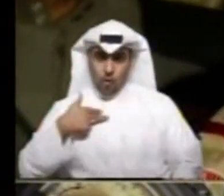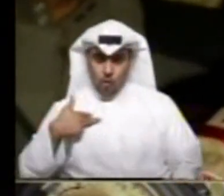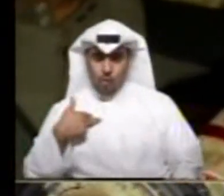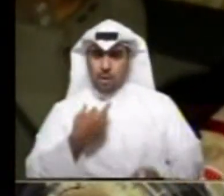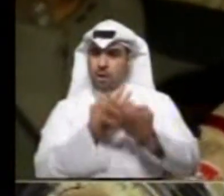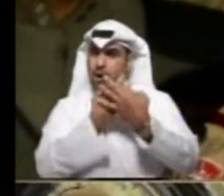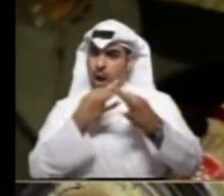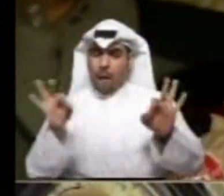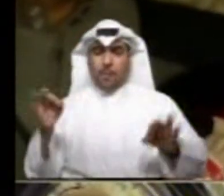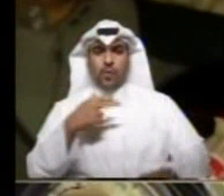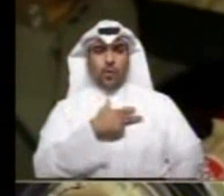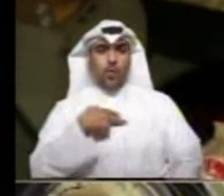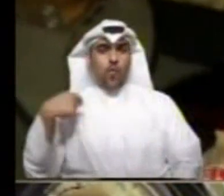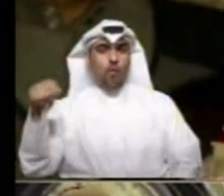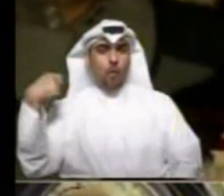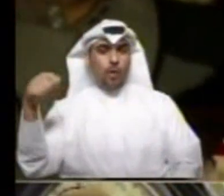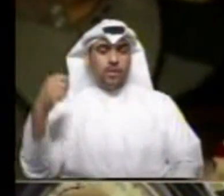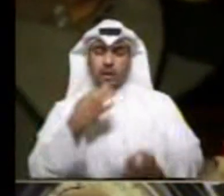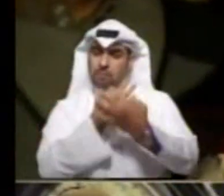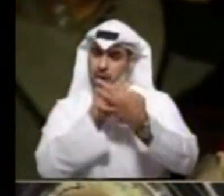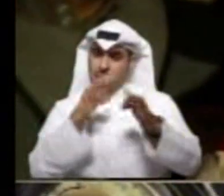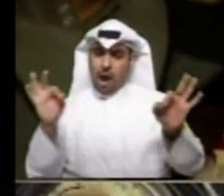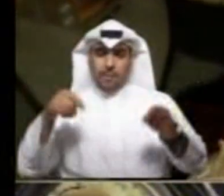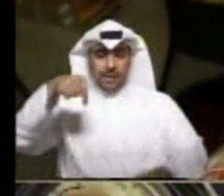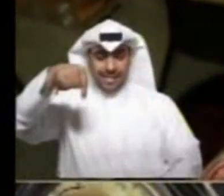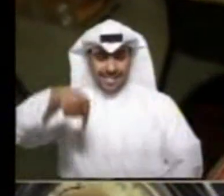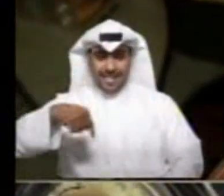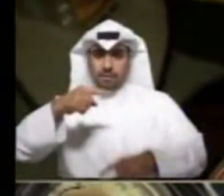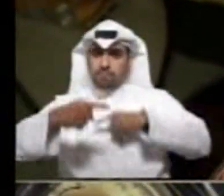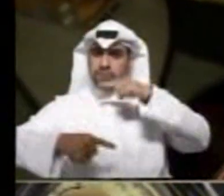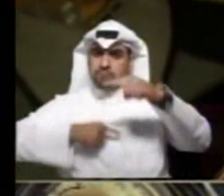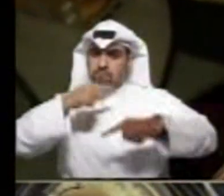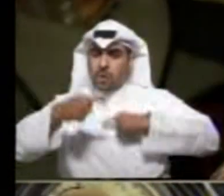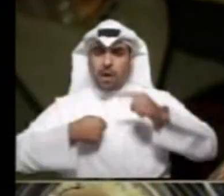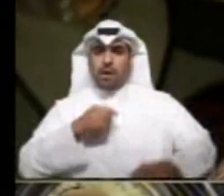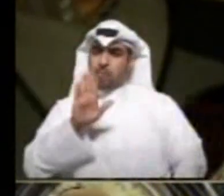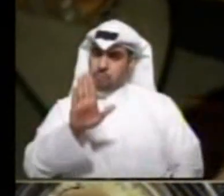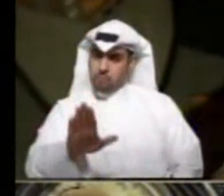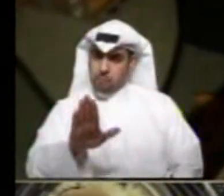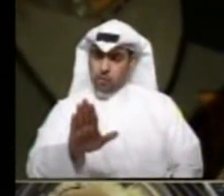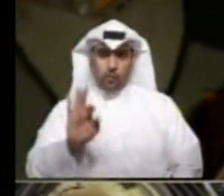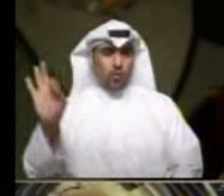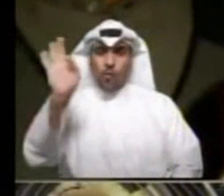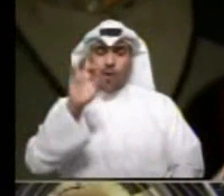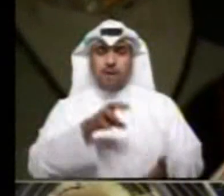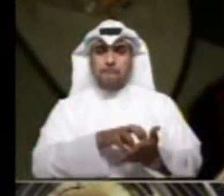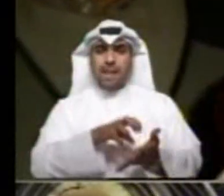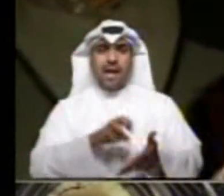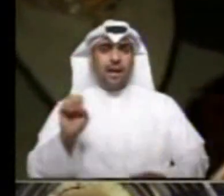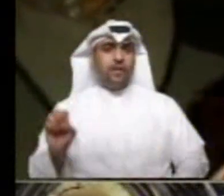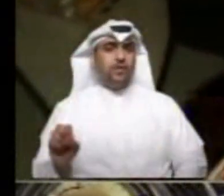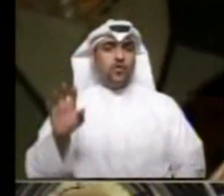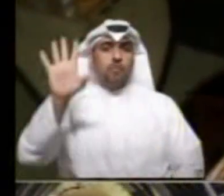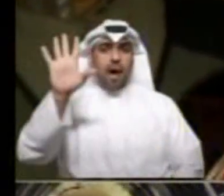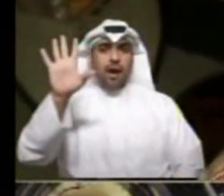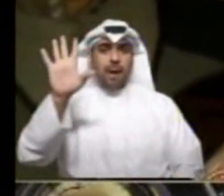ووزارات الدولة، وما زلنا قائمين لحد الآن. احنا شغالين، واحنا اليوم موجودين في منطقة صباح الأحمد